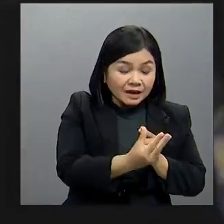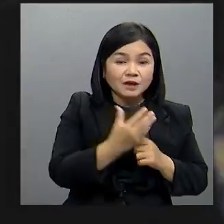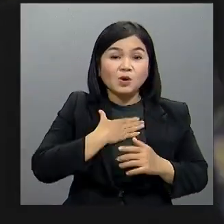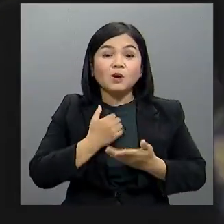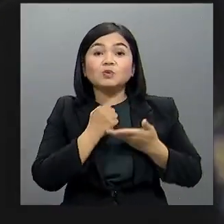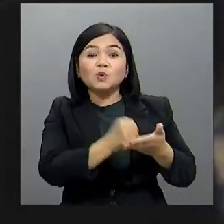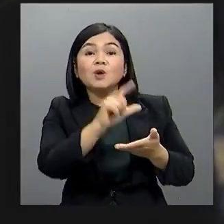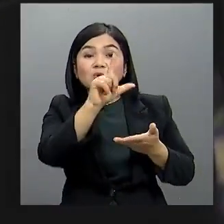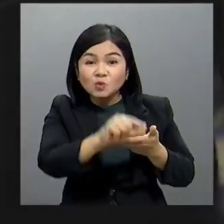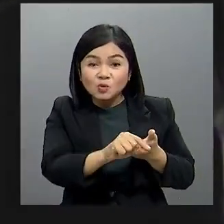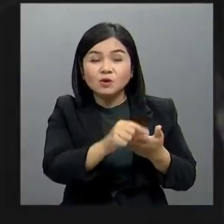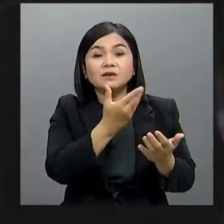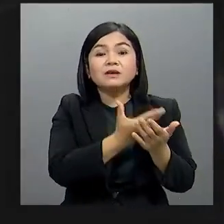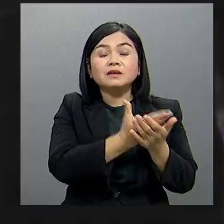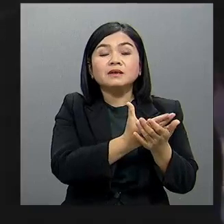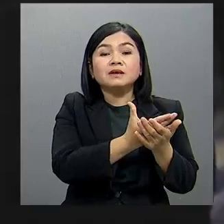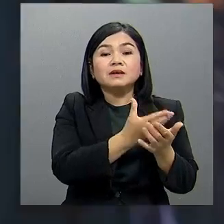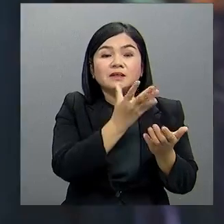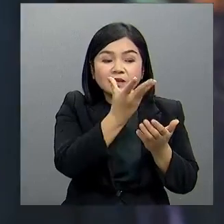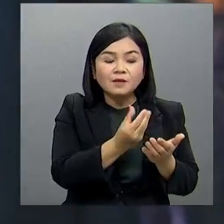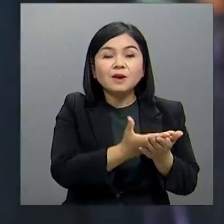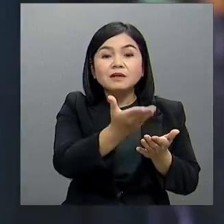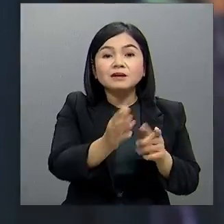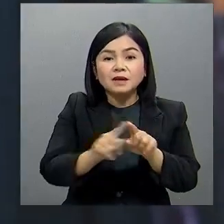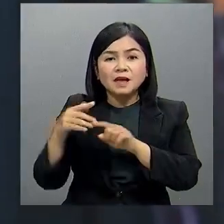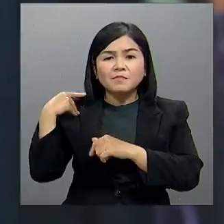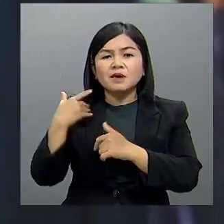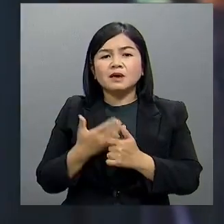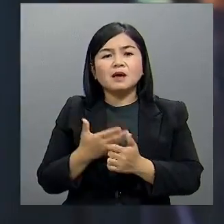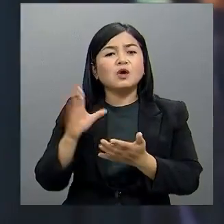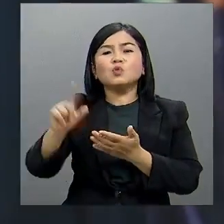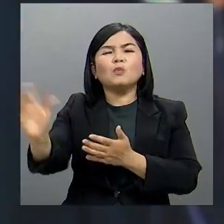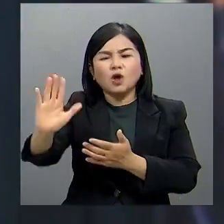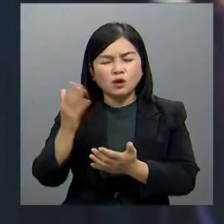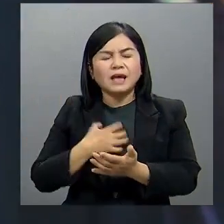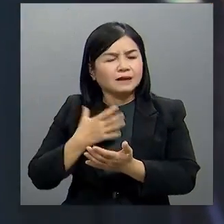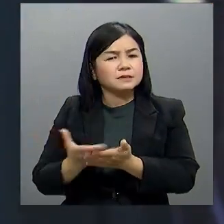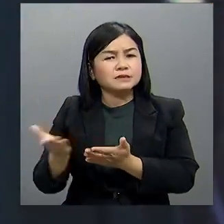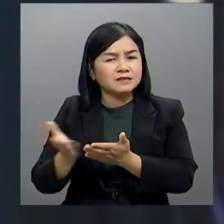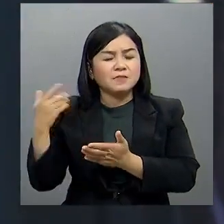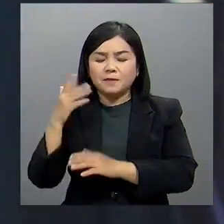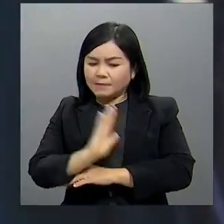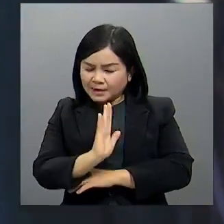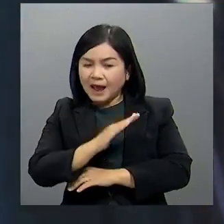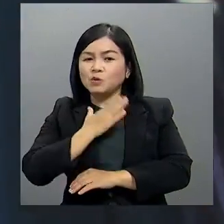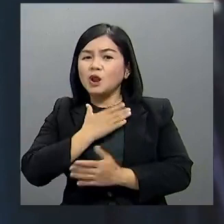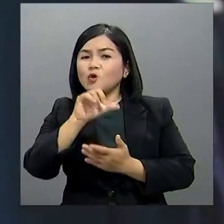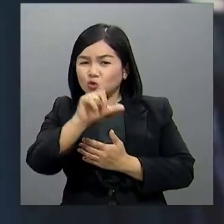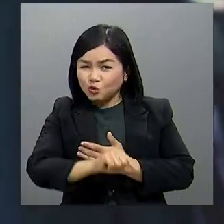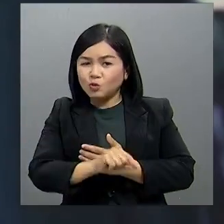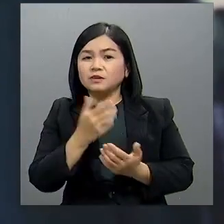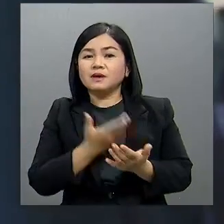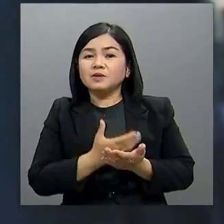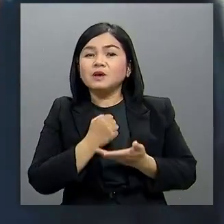คนบอกเลยไม่ต้องรอราคานะผมมาช่วยอุดหนุนเนี่ยไม่ต้องลดก็ได้แต่เราไม่ได้ค่ะเพราะยิ่งมาช่วยหนุนเรา